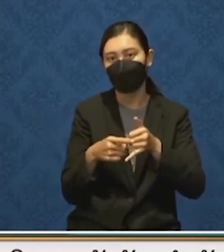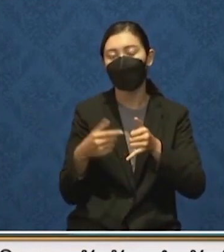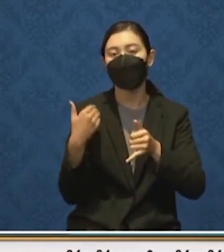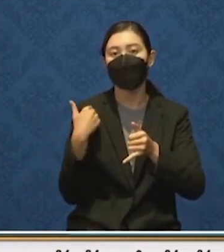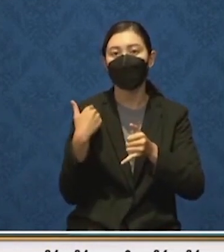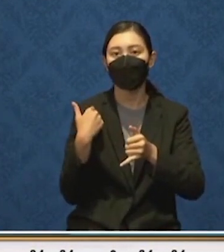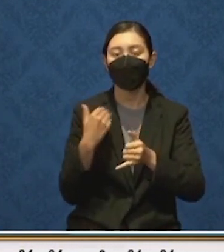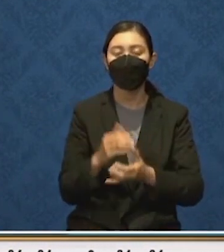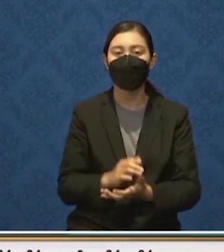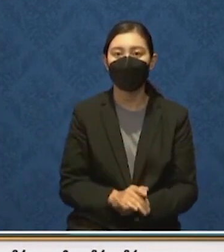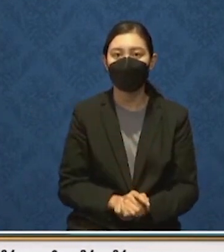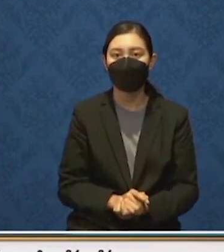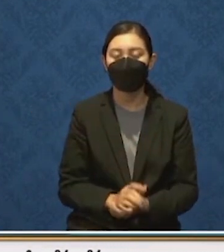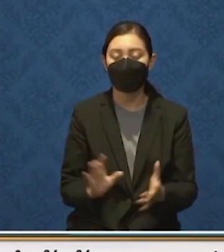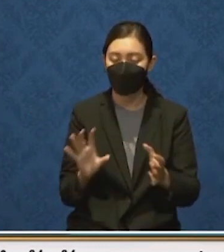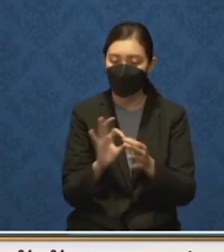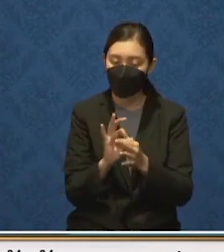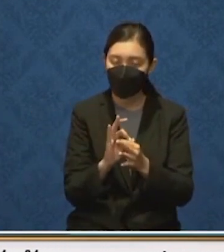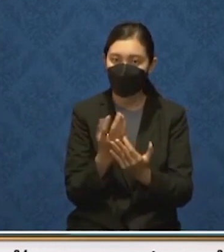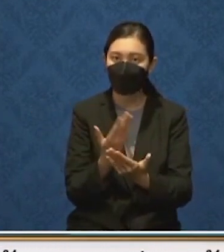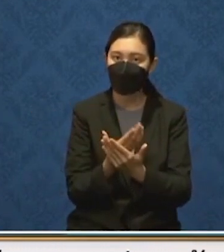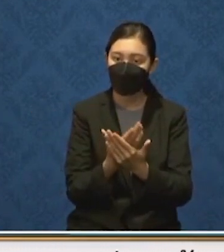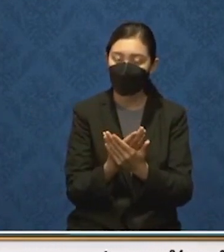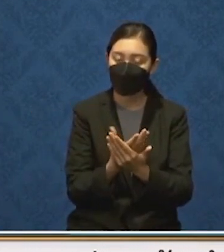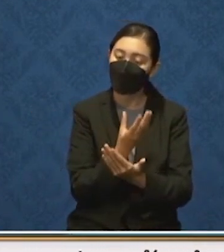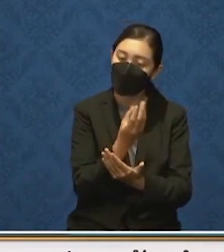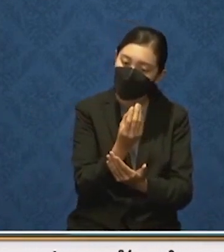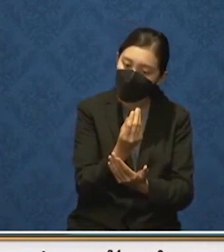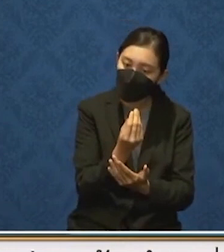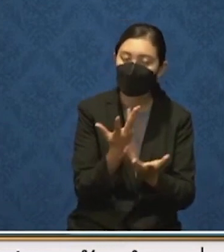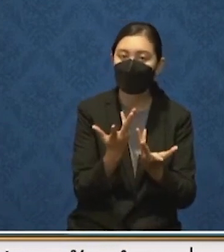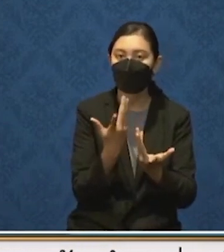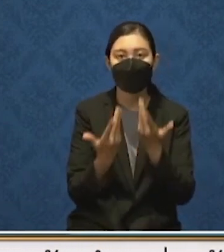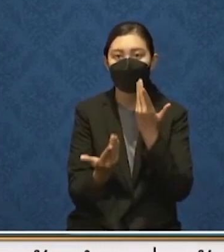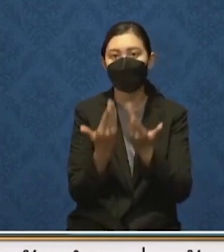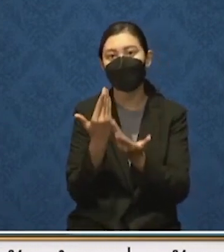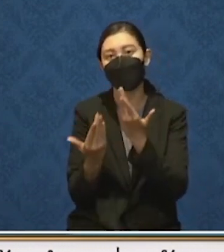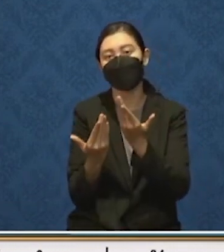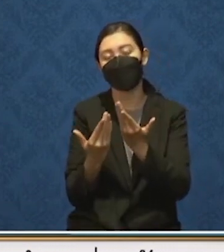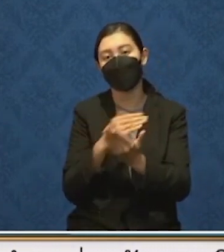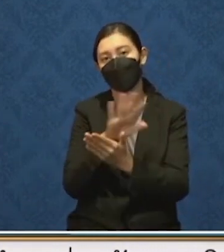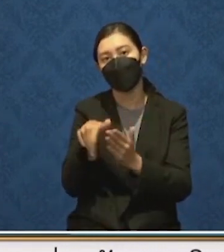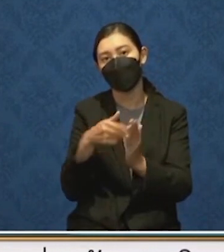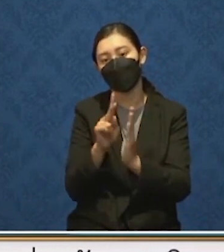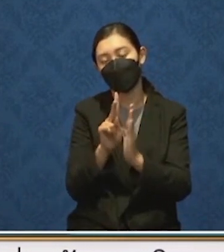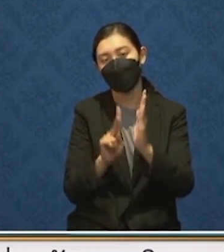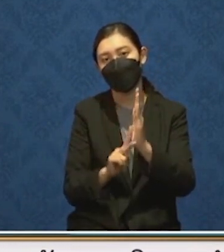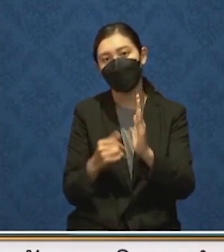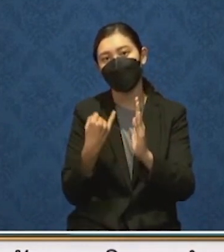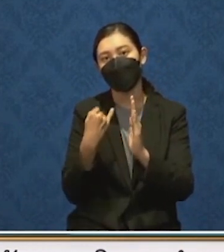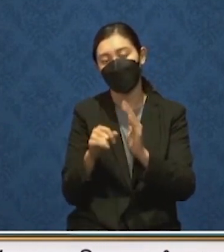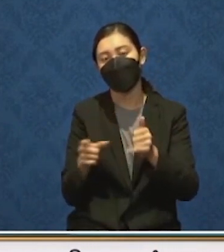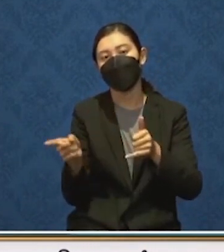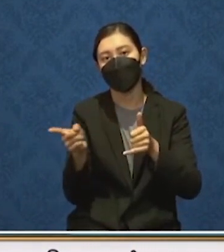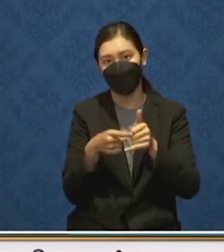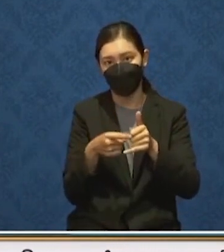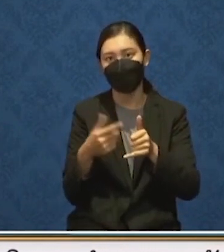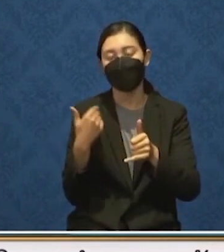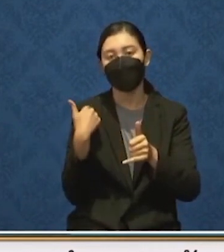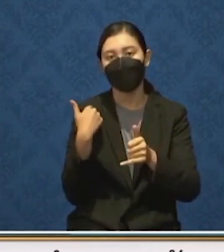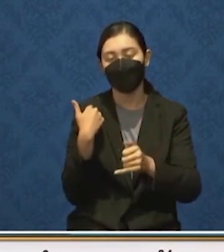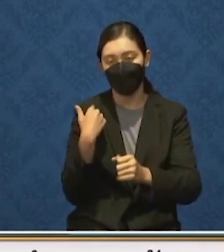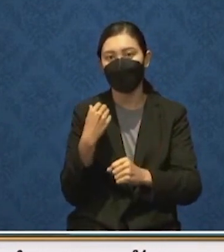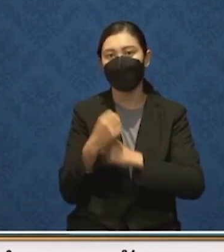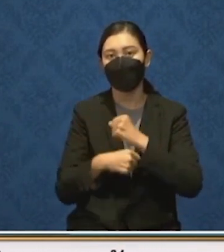็นเรื่องการผู้เสนราคาที่จะมความผิดตามพระบอวาด้คามผดเกี่วการเสนราคาตอนไวงานของรฐพอสอ